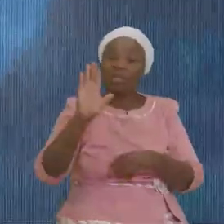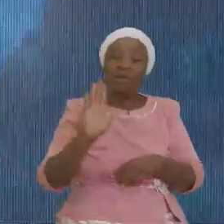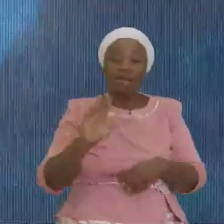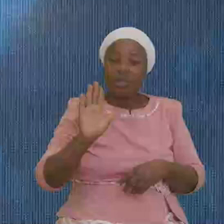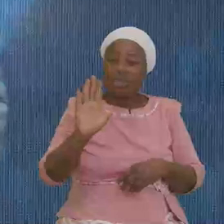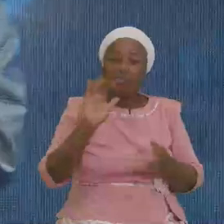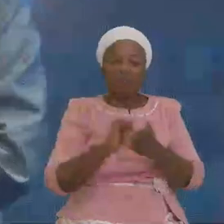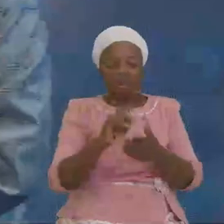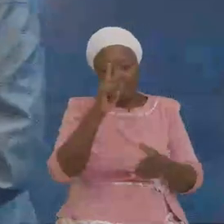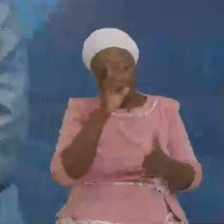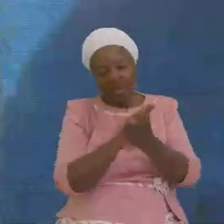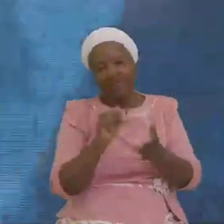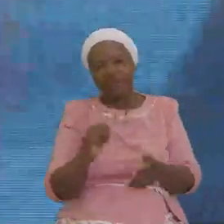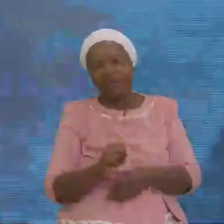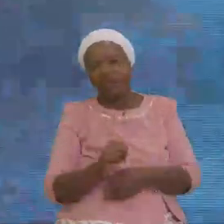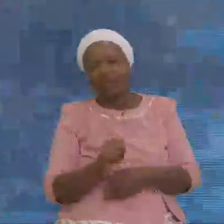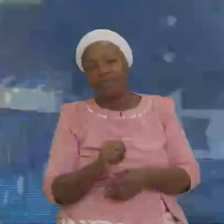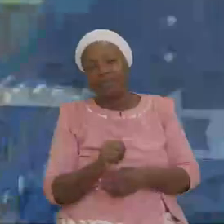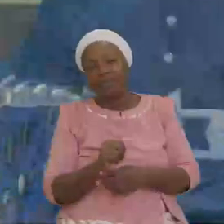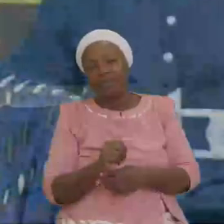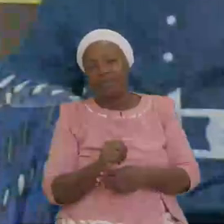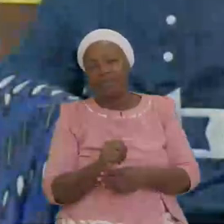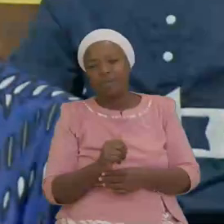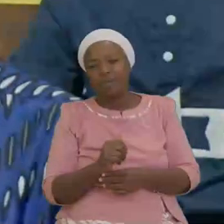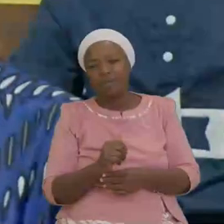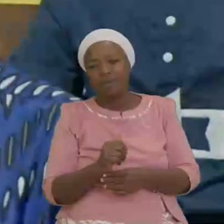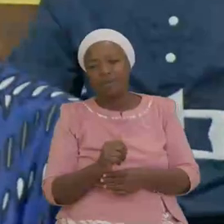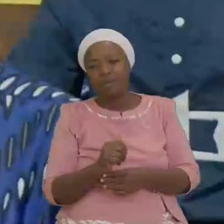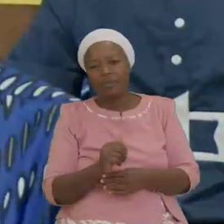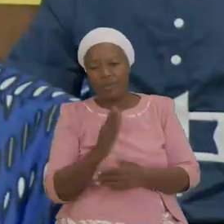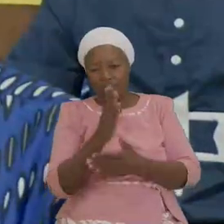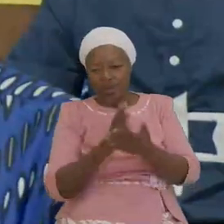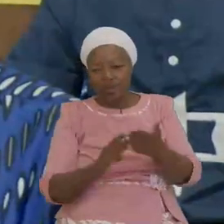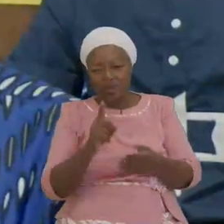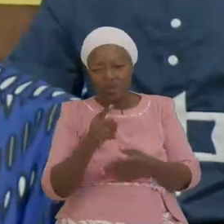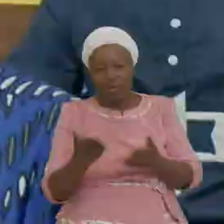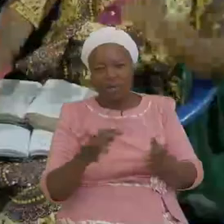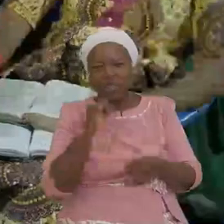tout est possible à celui qui croit.